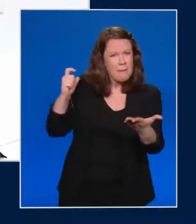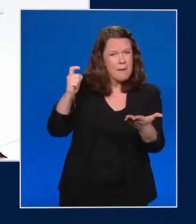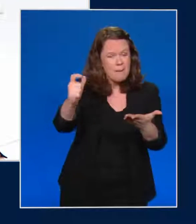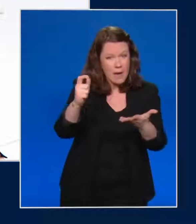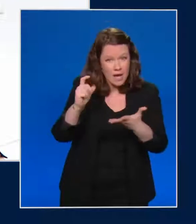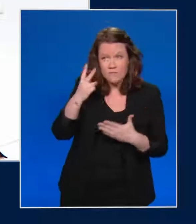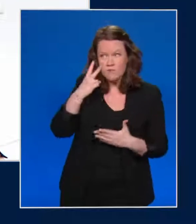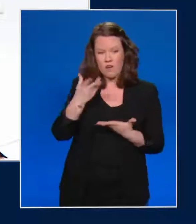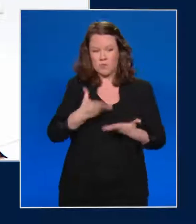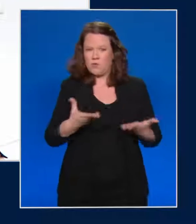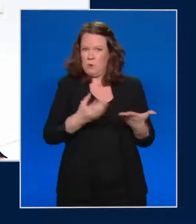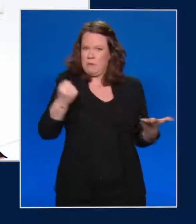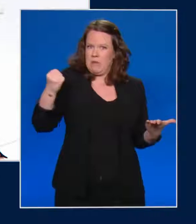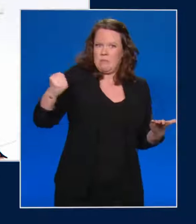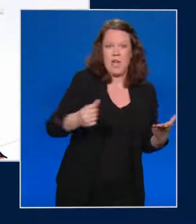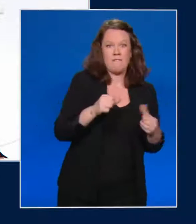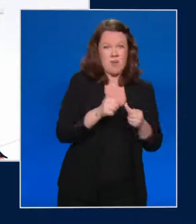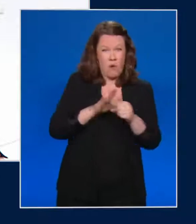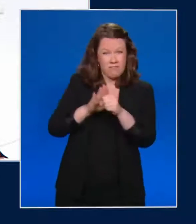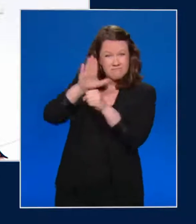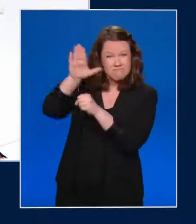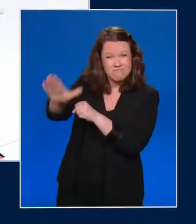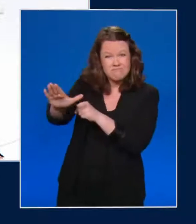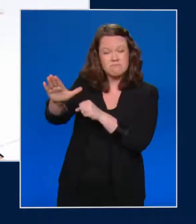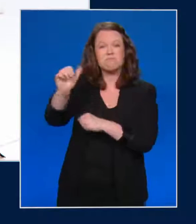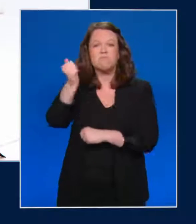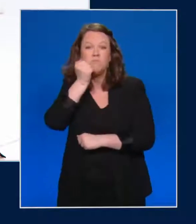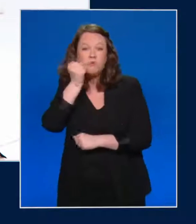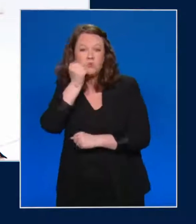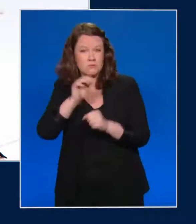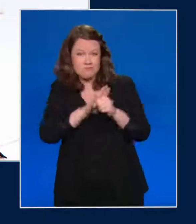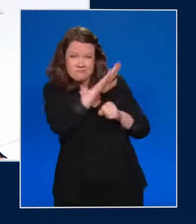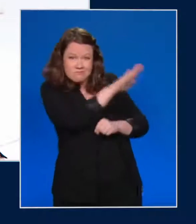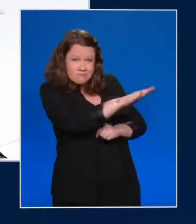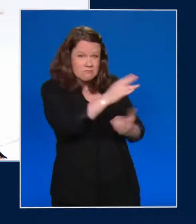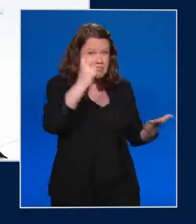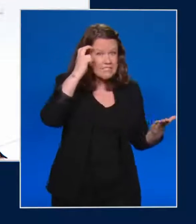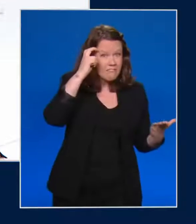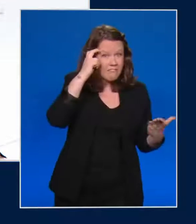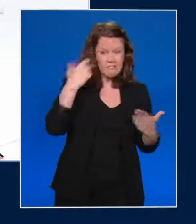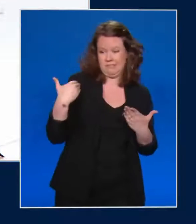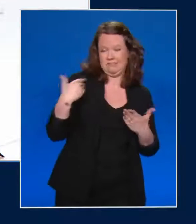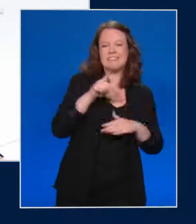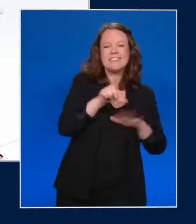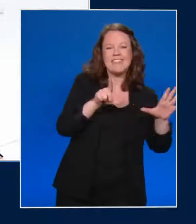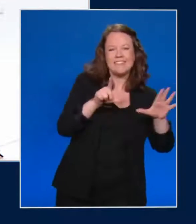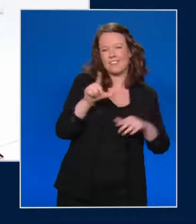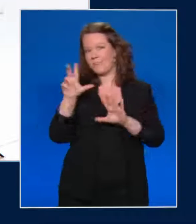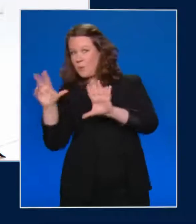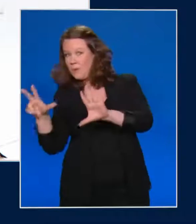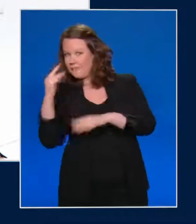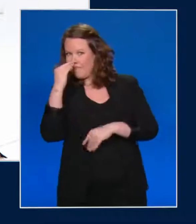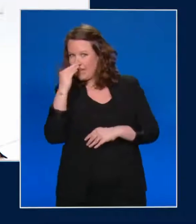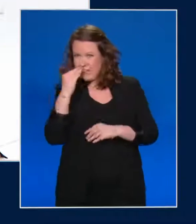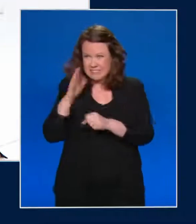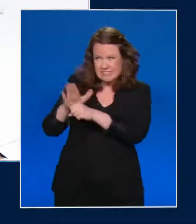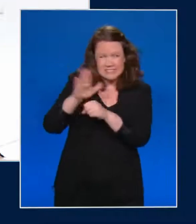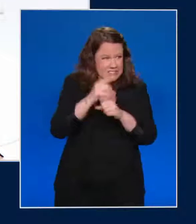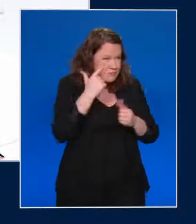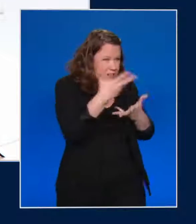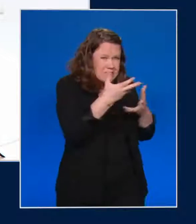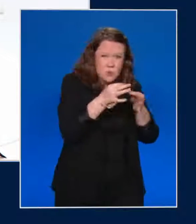rendu à moscou puis à kiev les 7 et 8 février dernier pour rechercher des alternatives un conflit armé plusieurs autres dirigeants